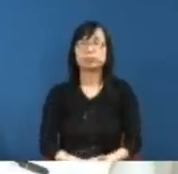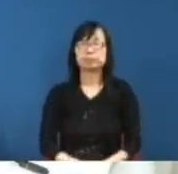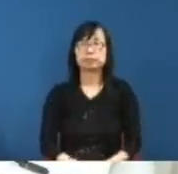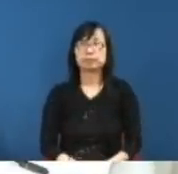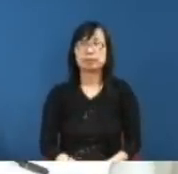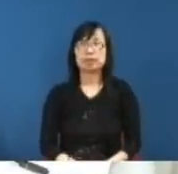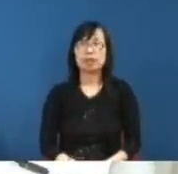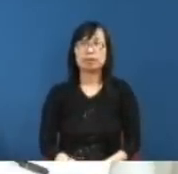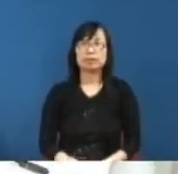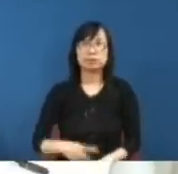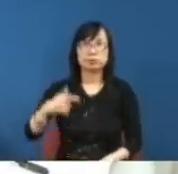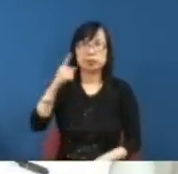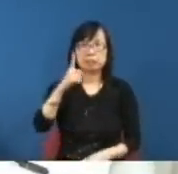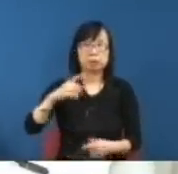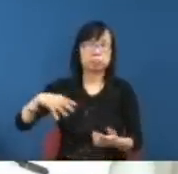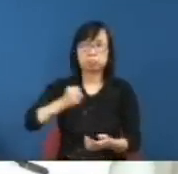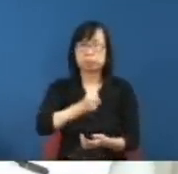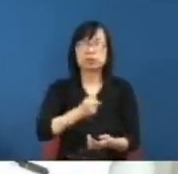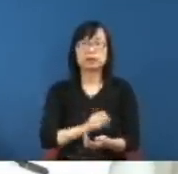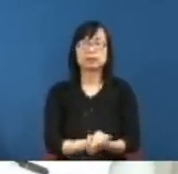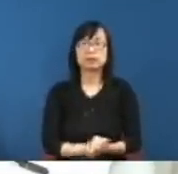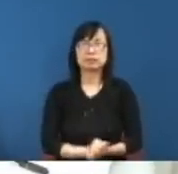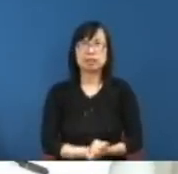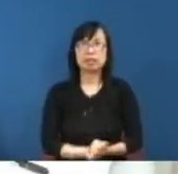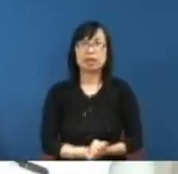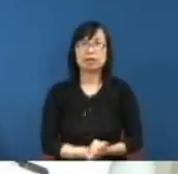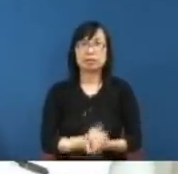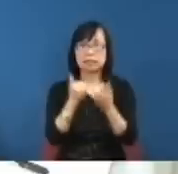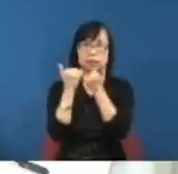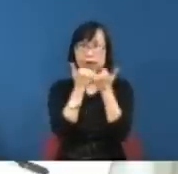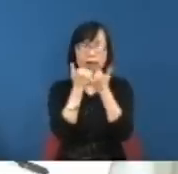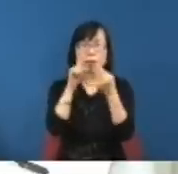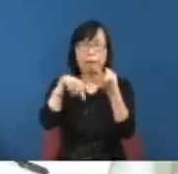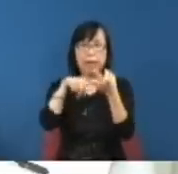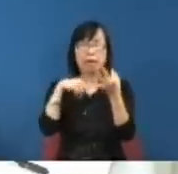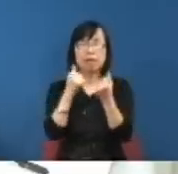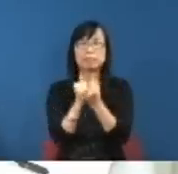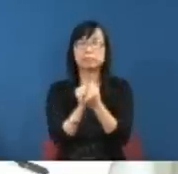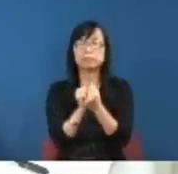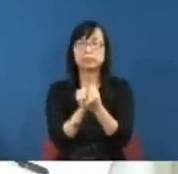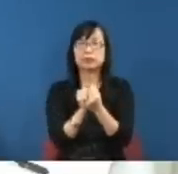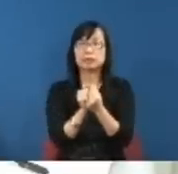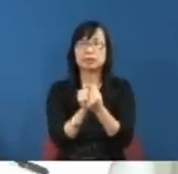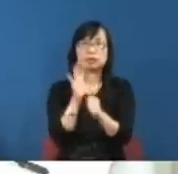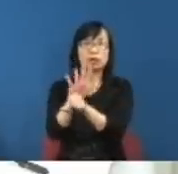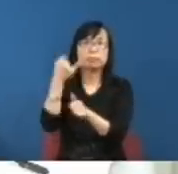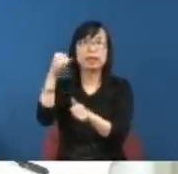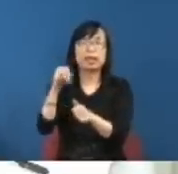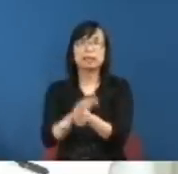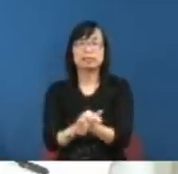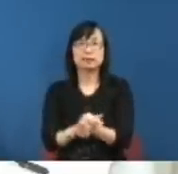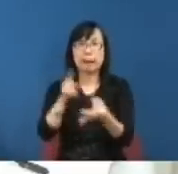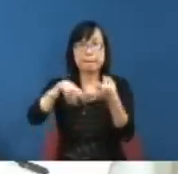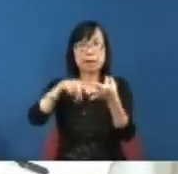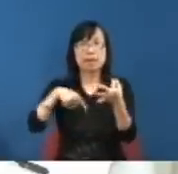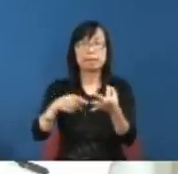一個獨裁者對民眾嘅戰爭。咁尼加拉瓜阻唔到啦，係咪？尼加拉瓜阻唔到啦，咁就喺呢個薩爾瓦多咧派